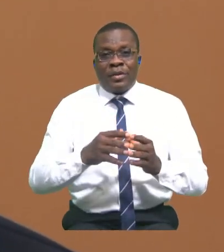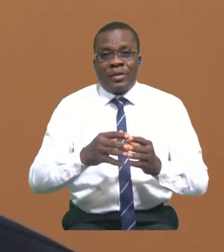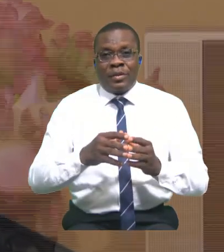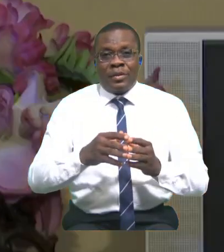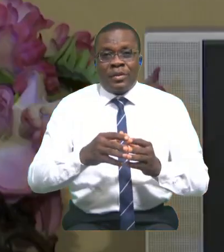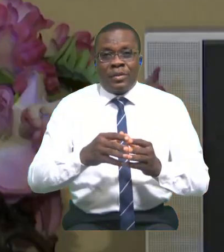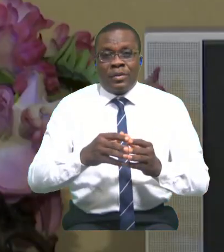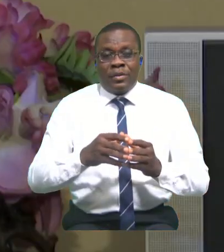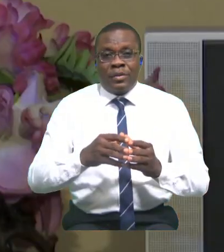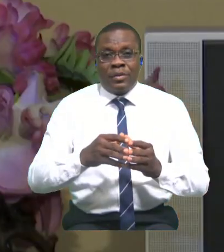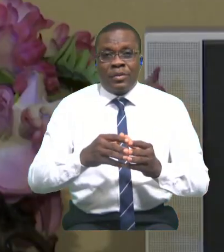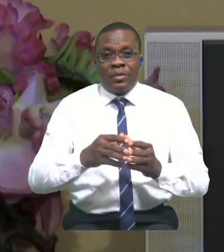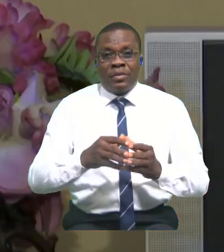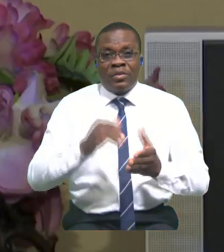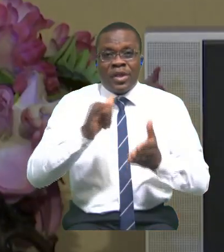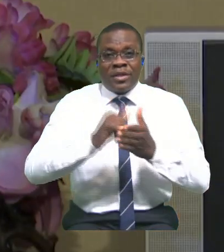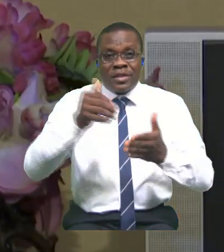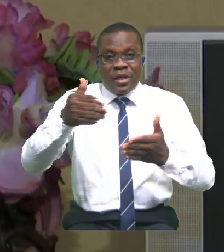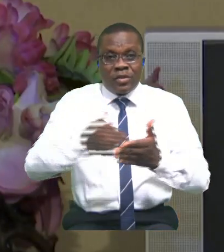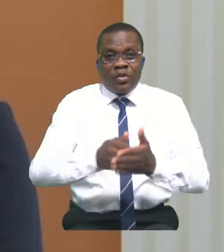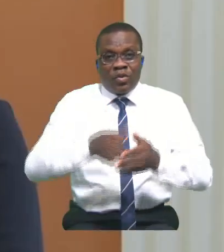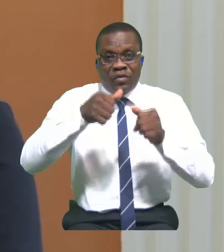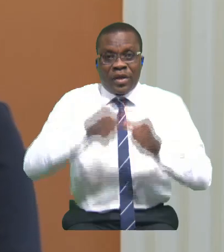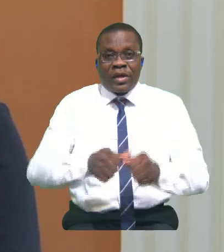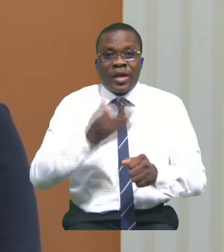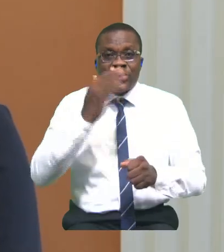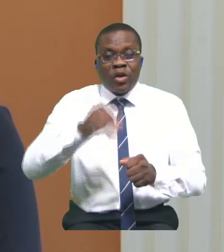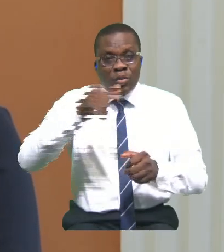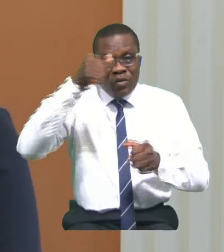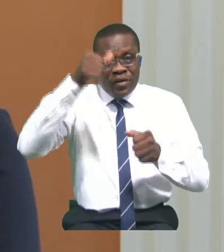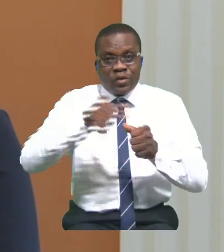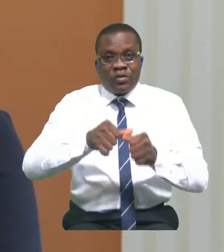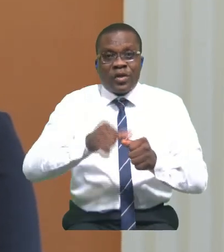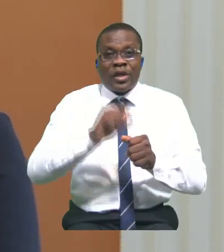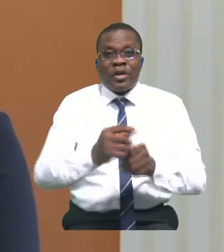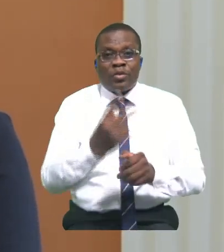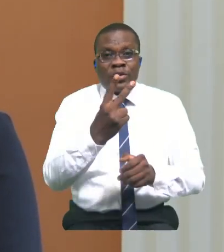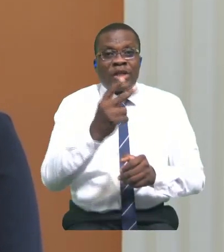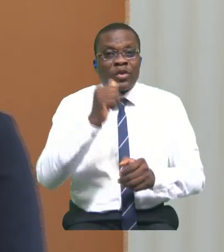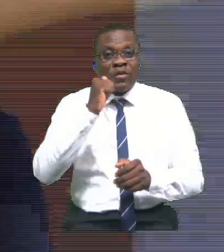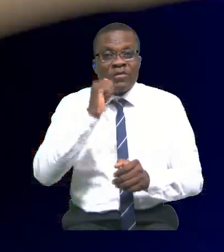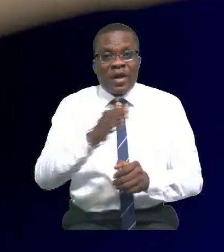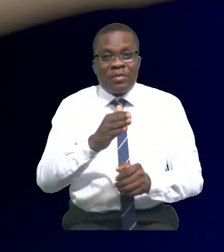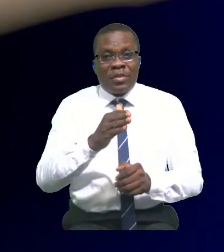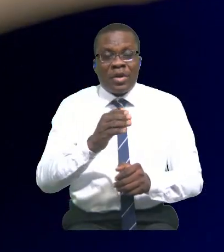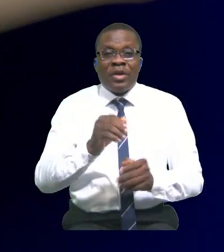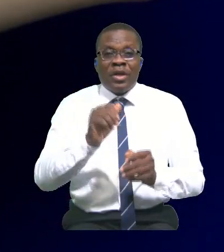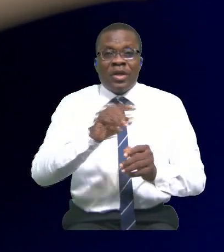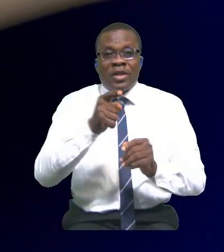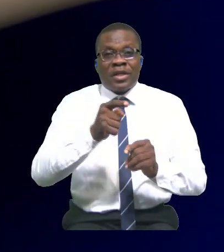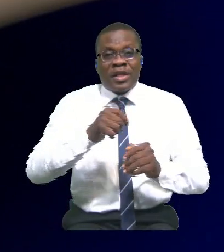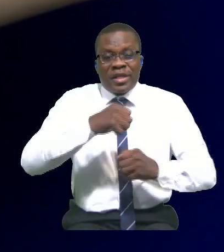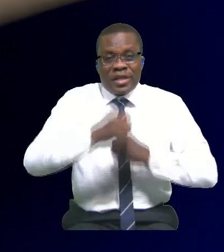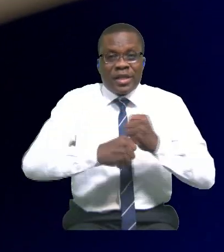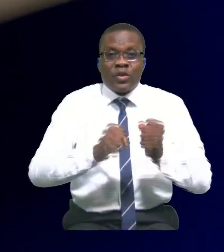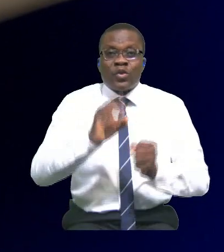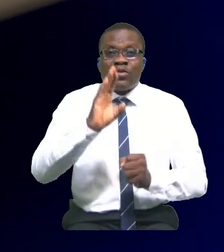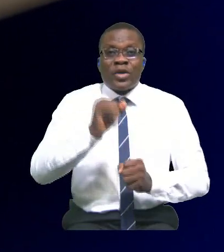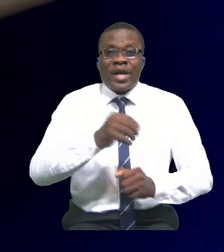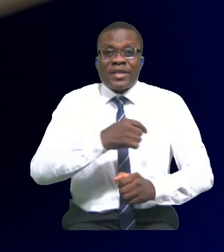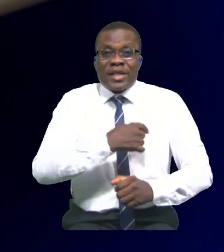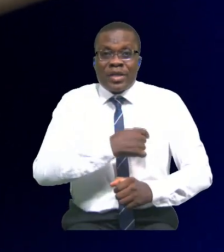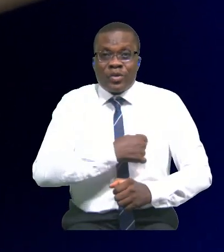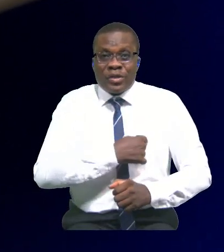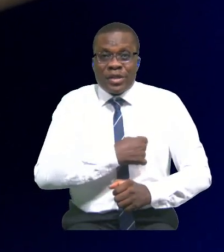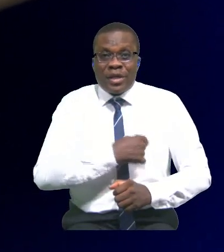commencé cette nouvelle reste un mauvais souvenir pour ces deux dames Aïcha souffrant du cancer du sein l'a